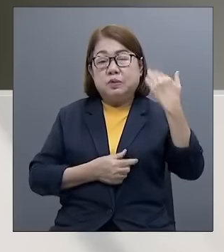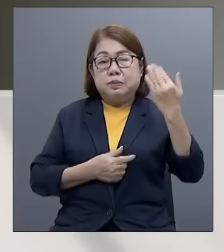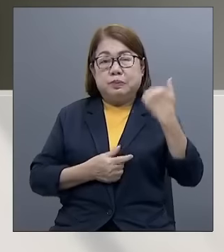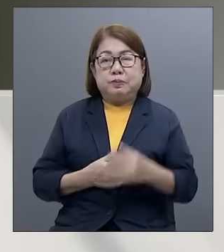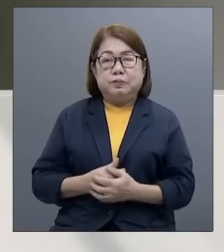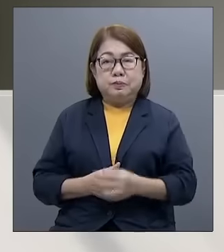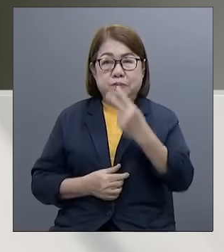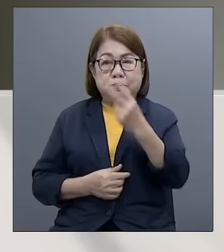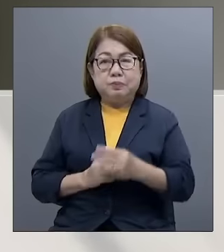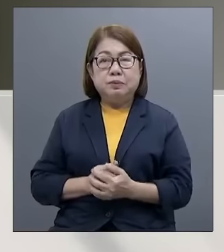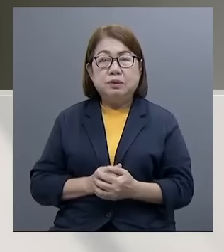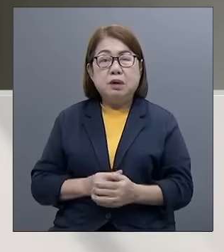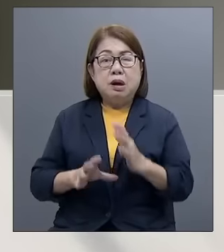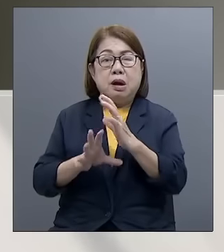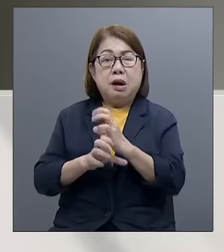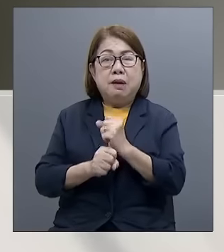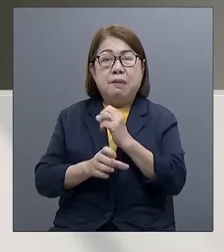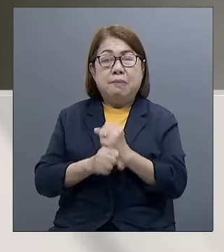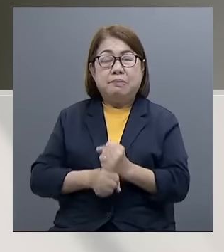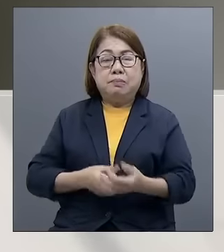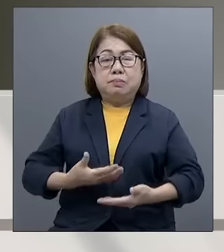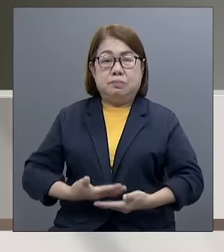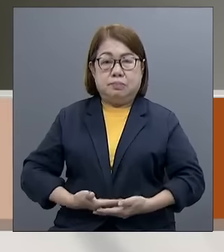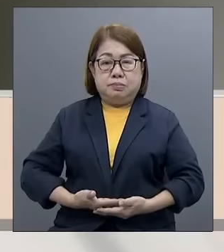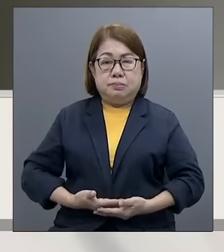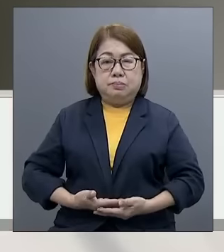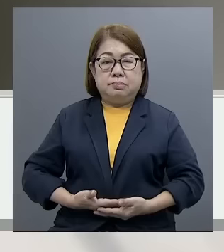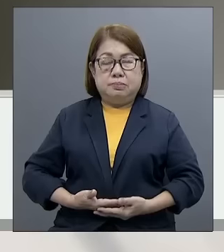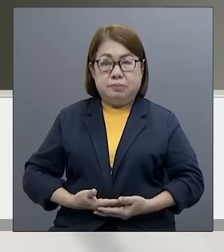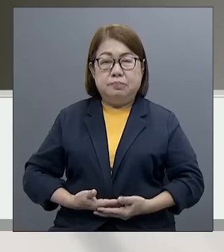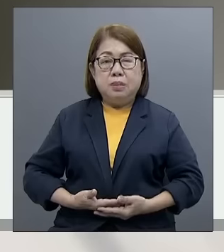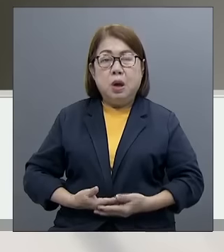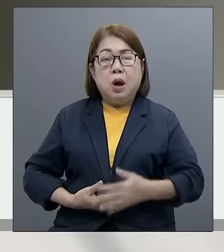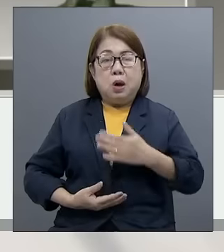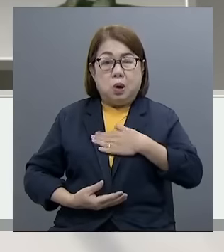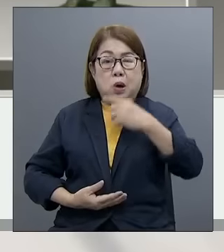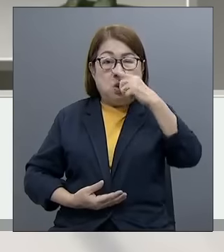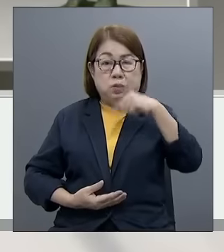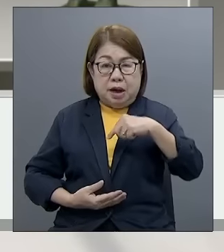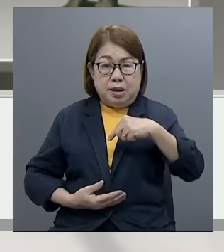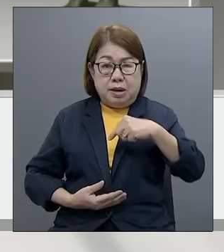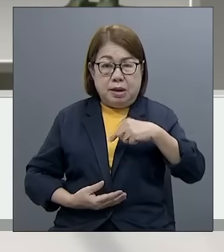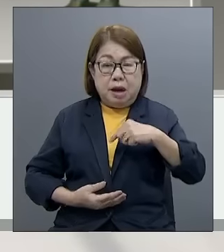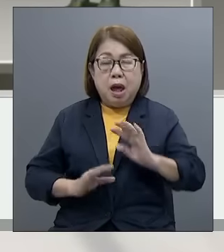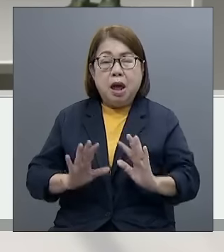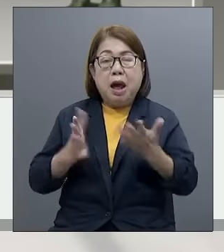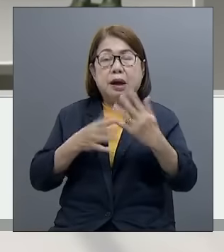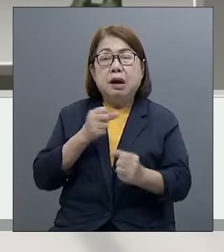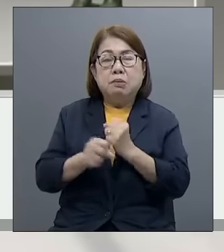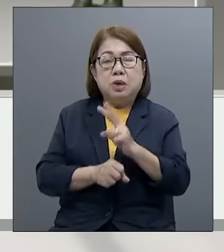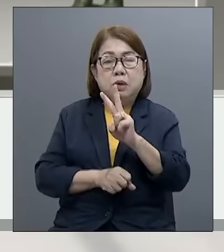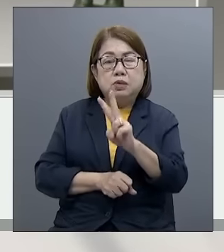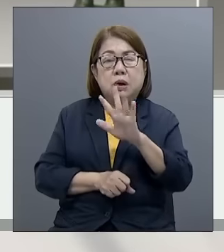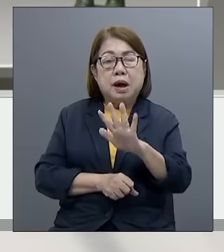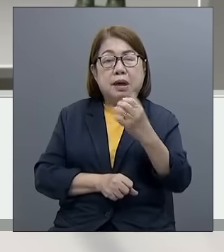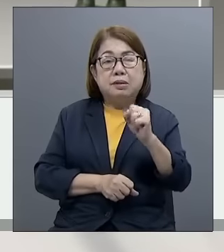นี่คือโกเด้นบอยค่ะหรือประติมากรรมรูปพระศิวะที่จากประเทศไทยไปตั้งแต่ปี 2518กว่า 50ปี